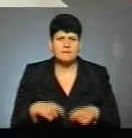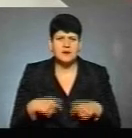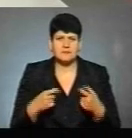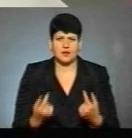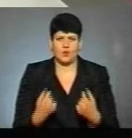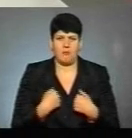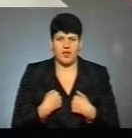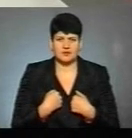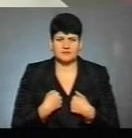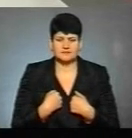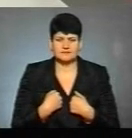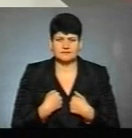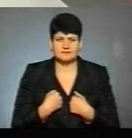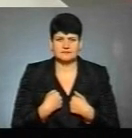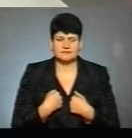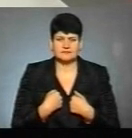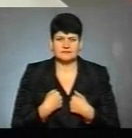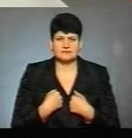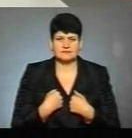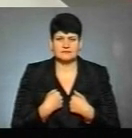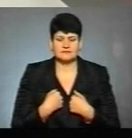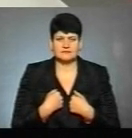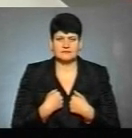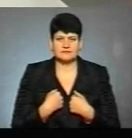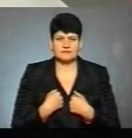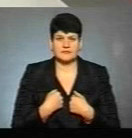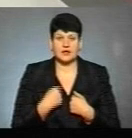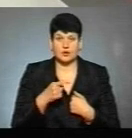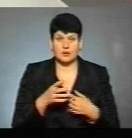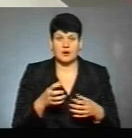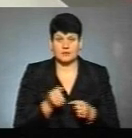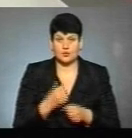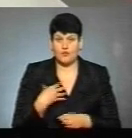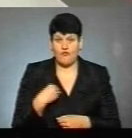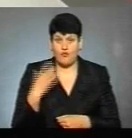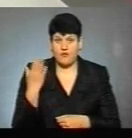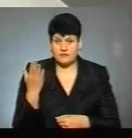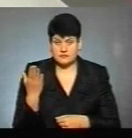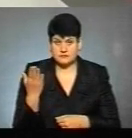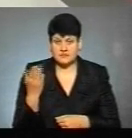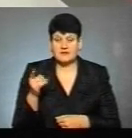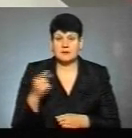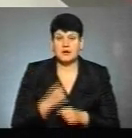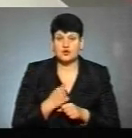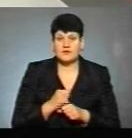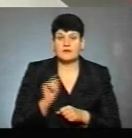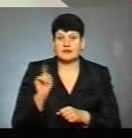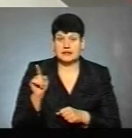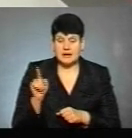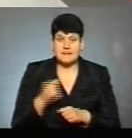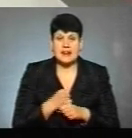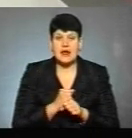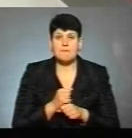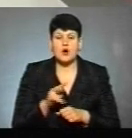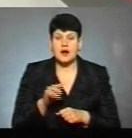до мене. Хоч у Львові його затримали. От, бо він там працював